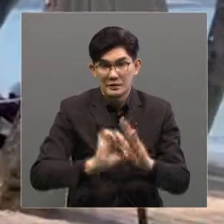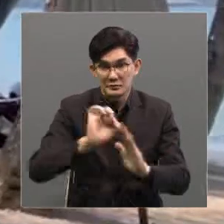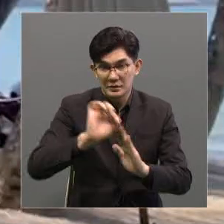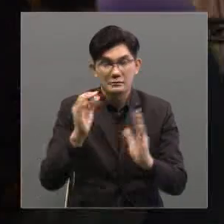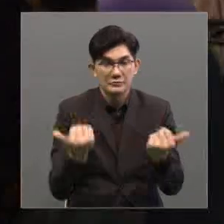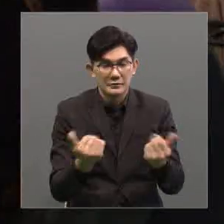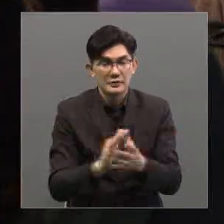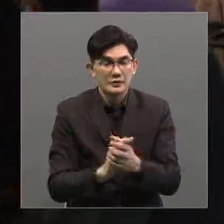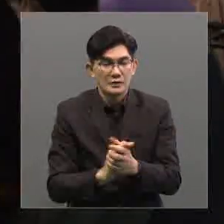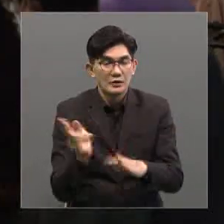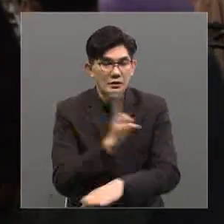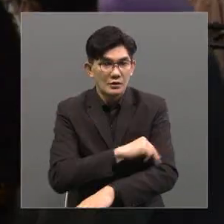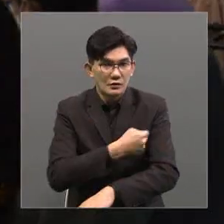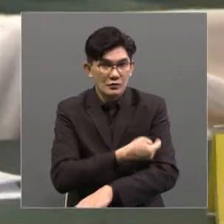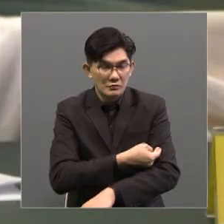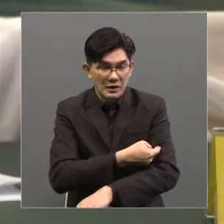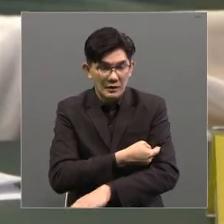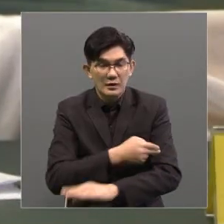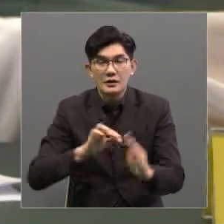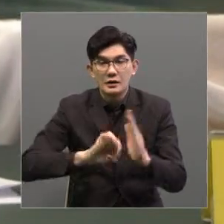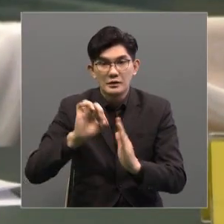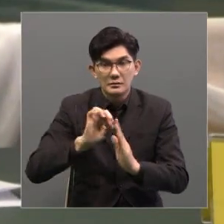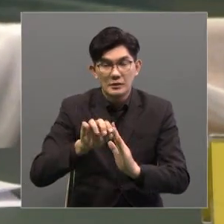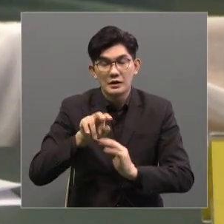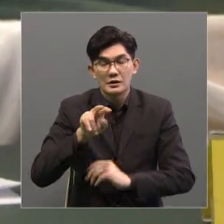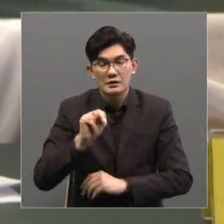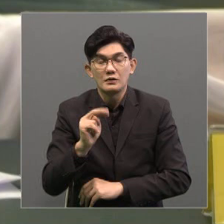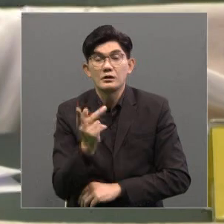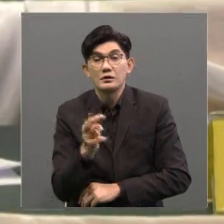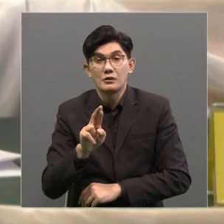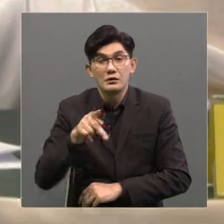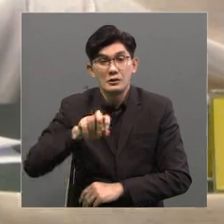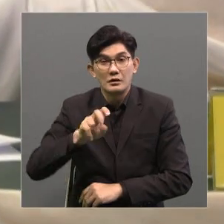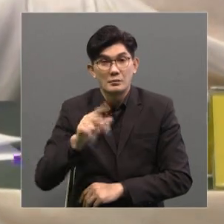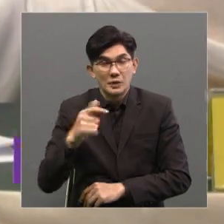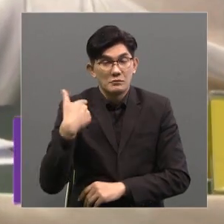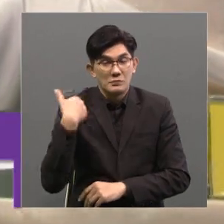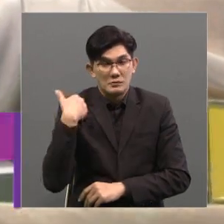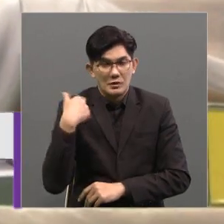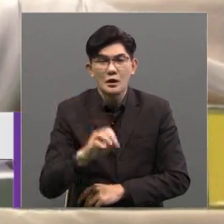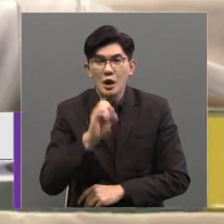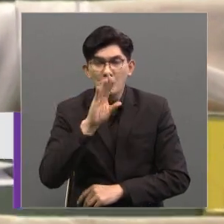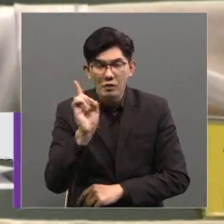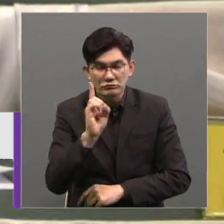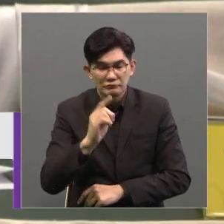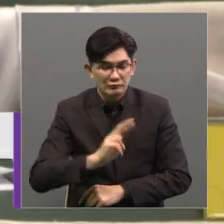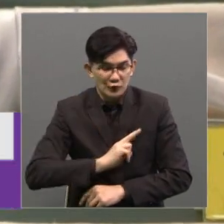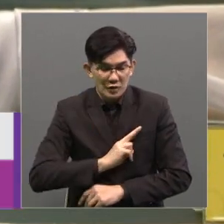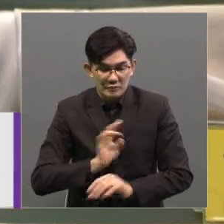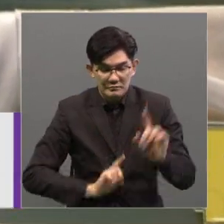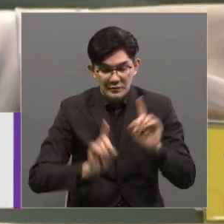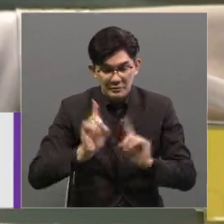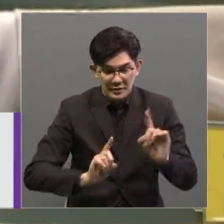หม่นะครับที่โรงพยาบาลนครพิงจังหวัดเชียงใหม่เขาได้จัดตั้งคลินิกมลพิษออนไลน์ขึ้นมาเลยนะครับเพื่อให้ประชาชนเนี่ยประเมินอาการเบื้องต้นจาก